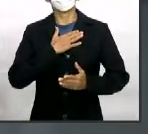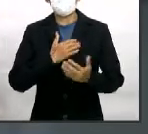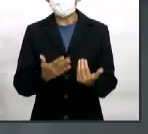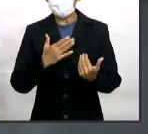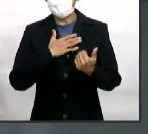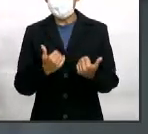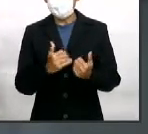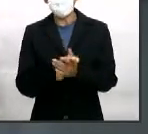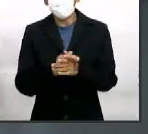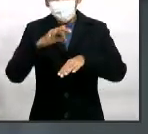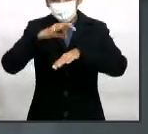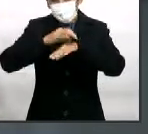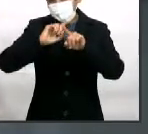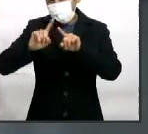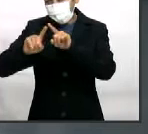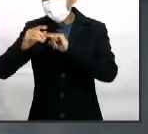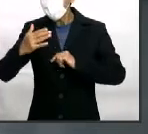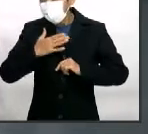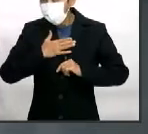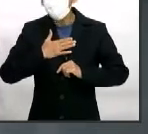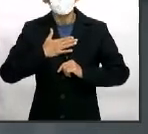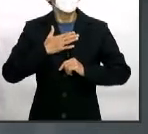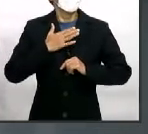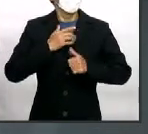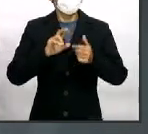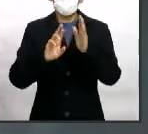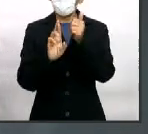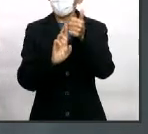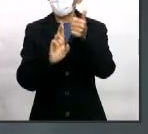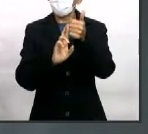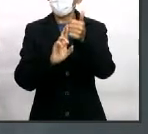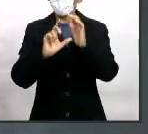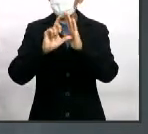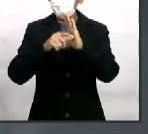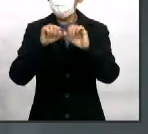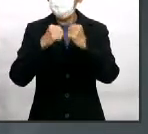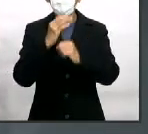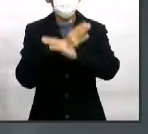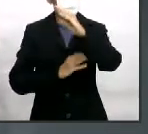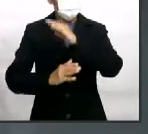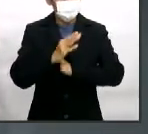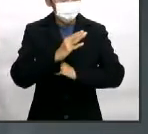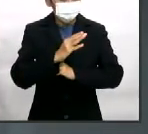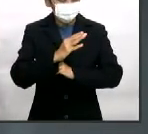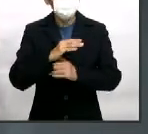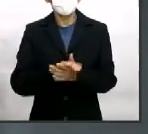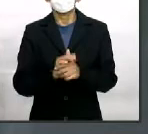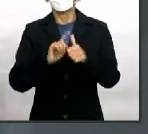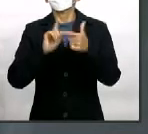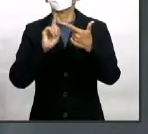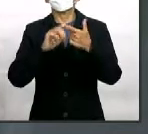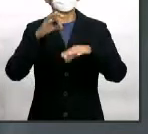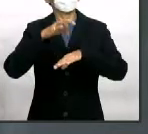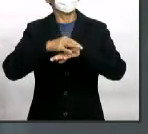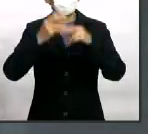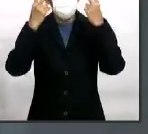งๆผมมีหลายตำแหน่งคือผมเป็นรองเลขาธิการสมาคมกีฬาคนพิการแห่งประเทศไทยในพระบรมราชูปถัมภ์แล้วก็อีกตำแหน่